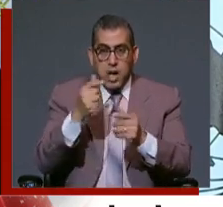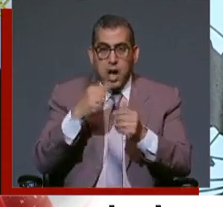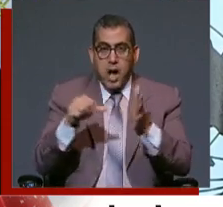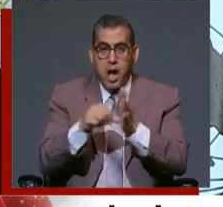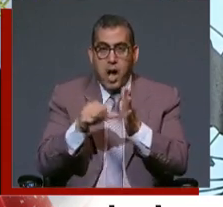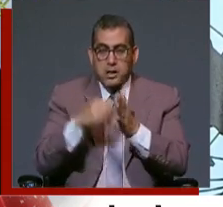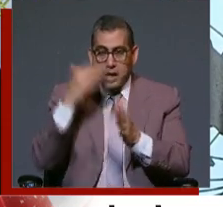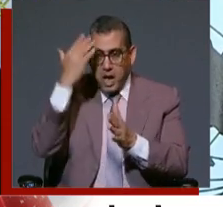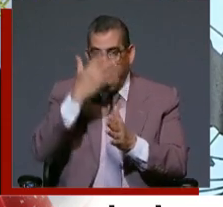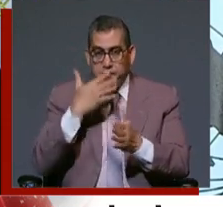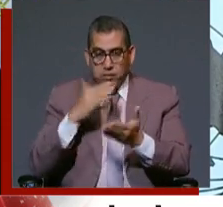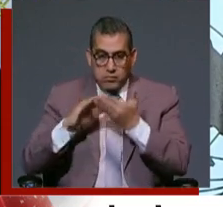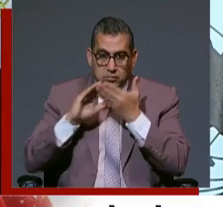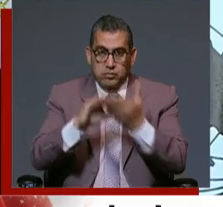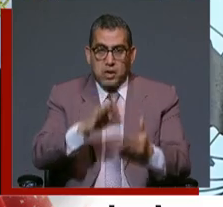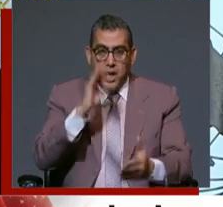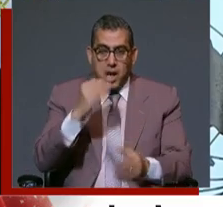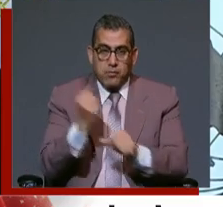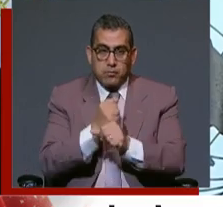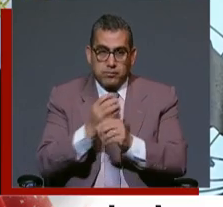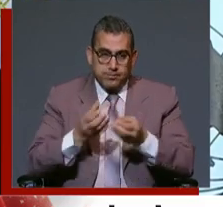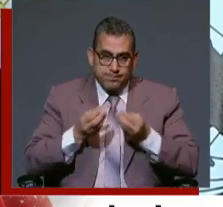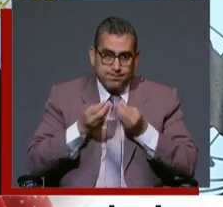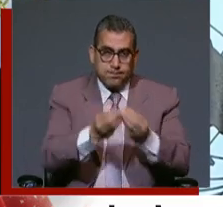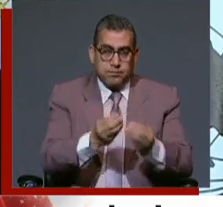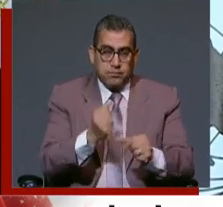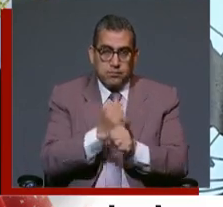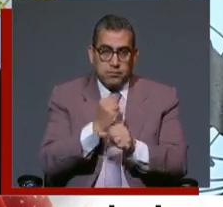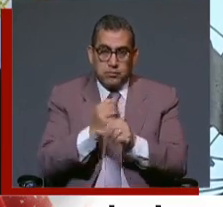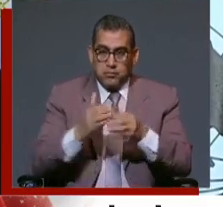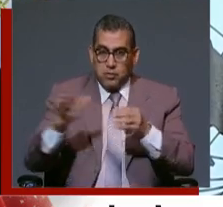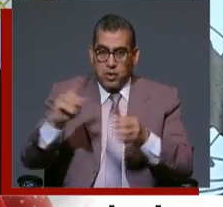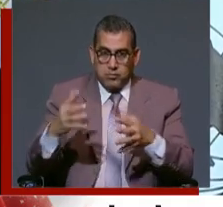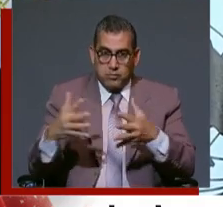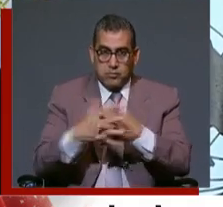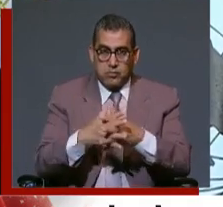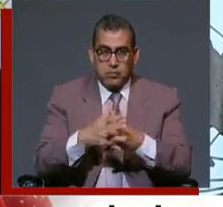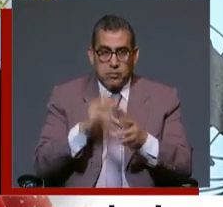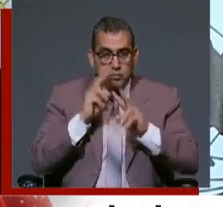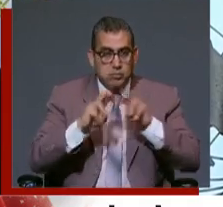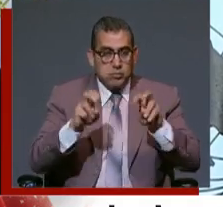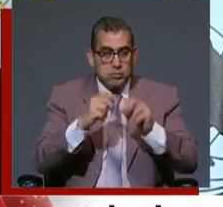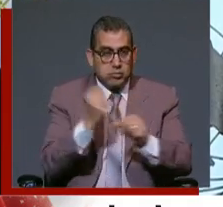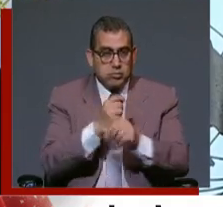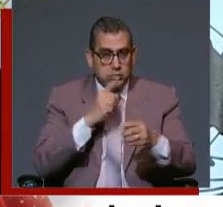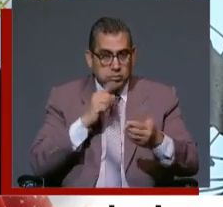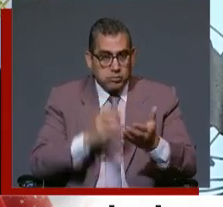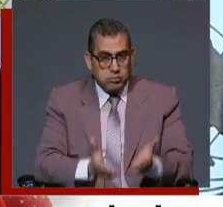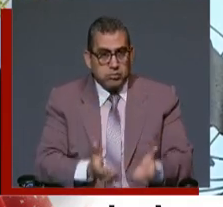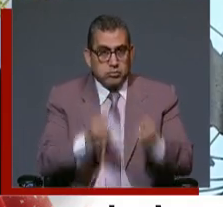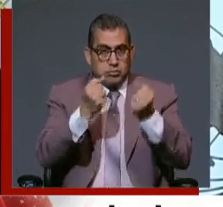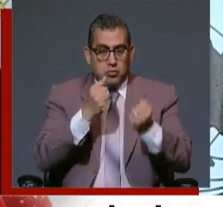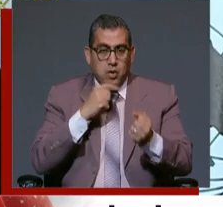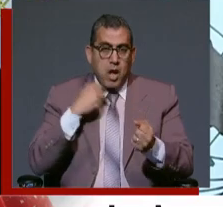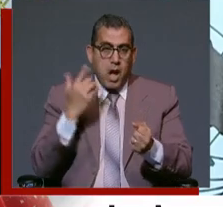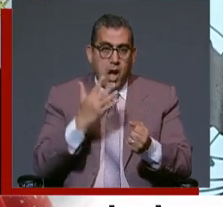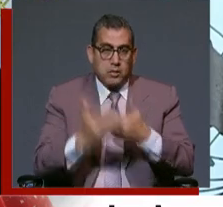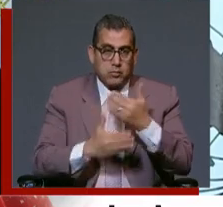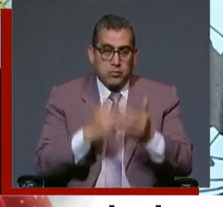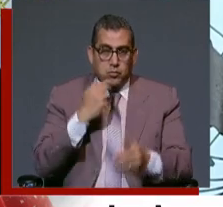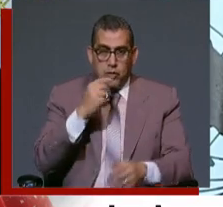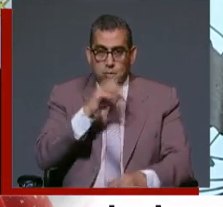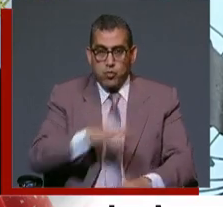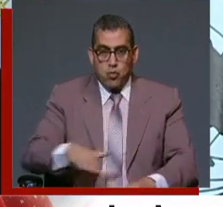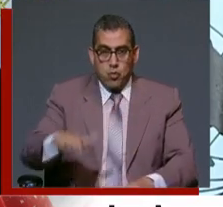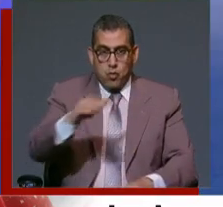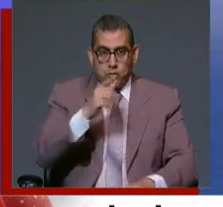الأفريقي في بحثه عن موارد للنهوض بالنمو الأخضر. حضرات السيدة